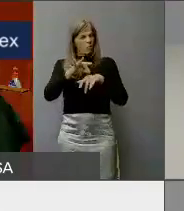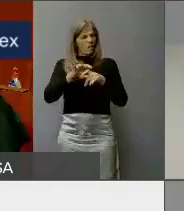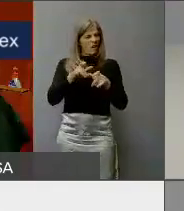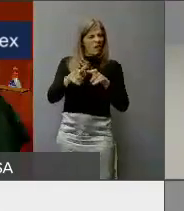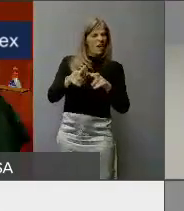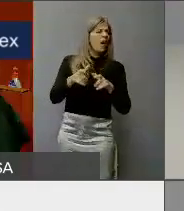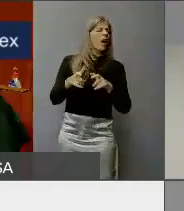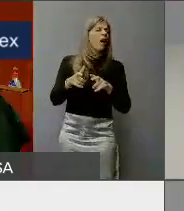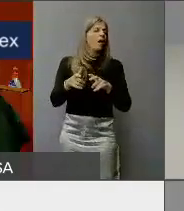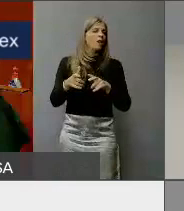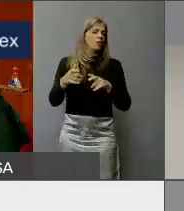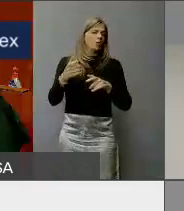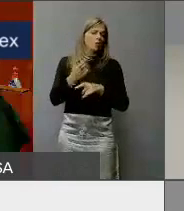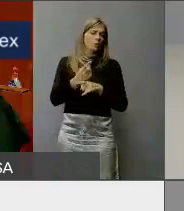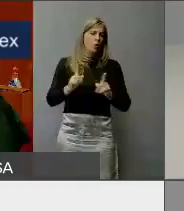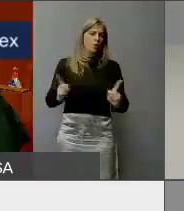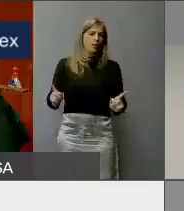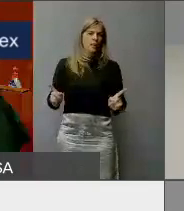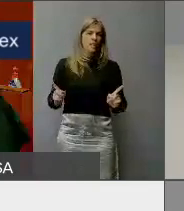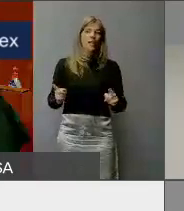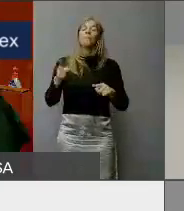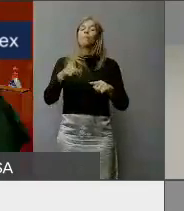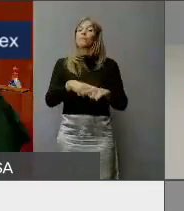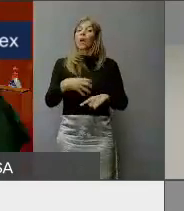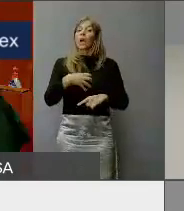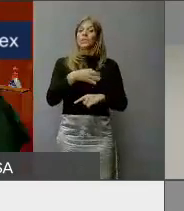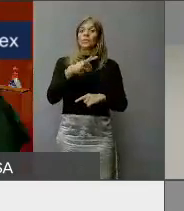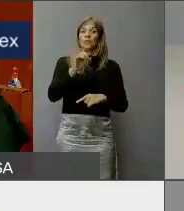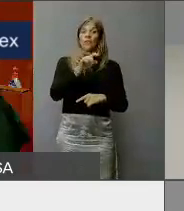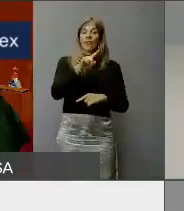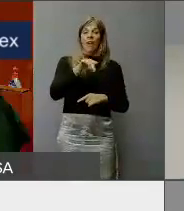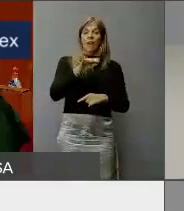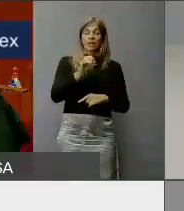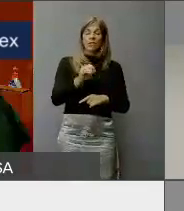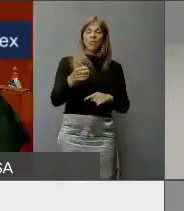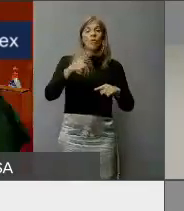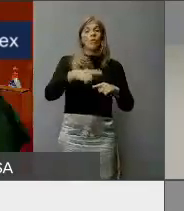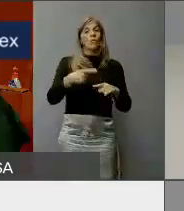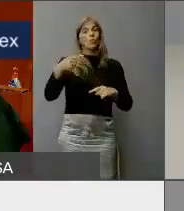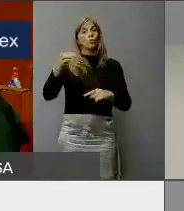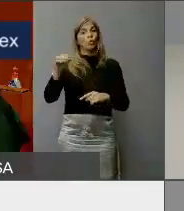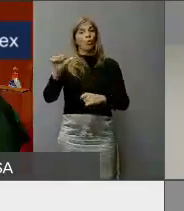su disposizione del sindaco mi ha dato man forte con alex toselli